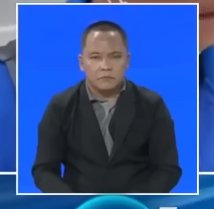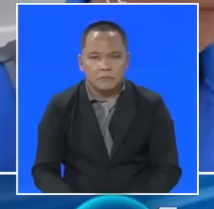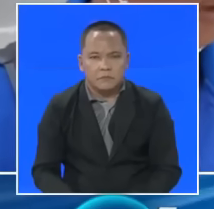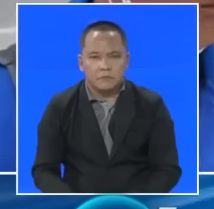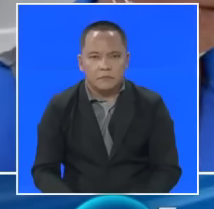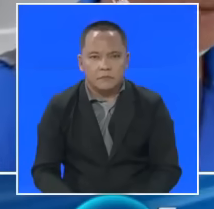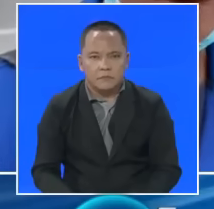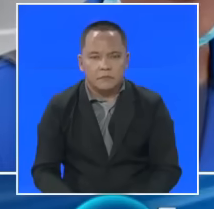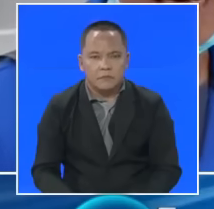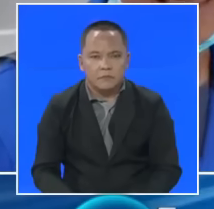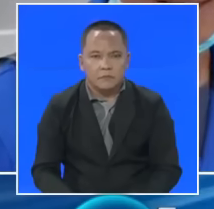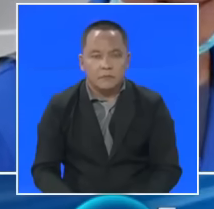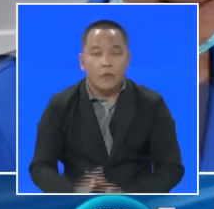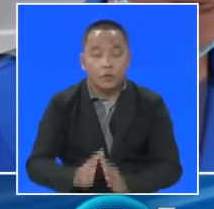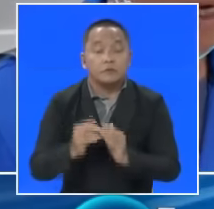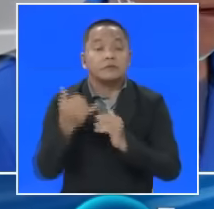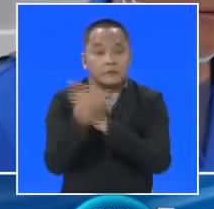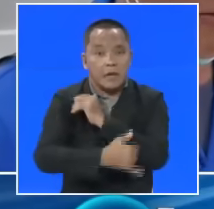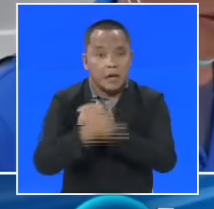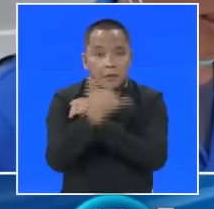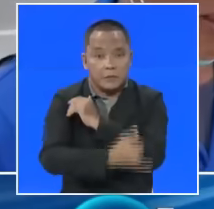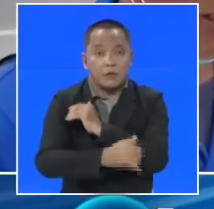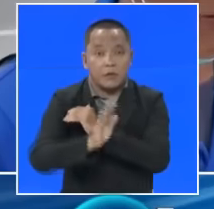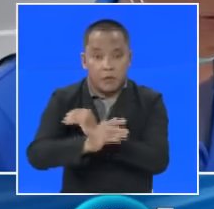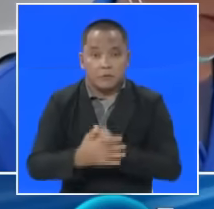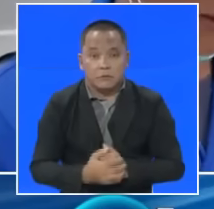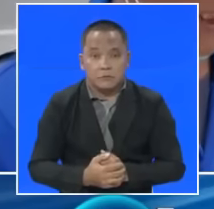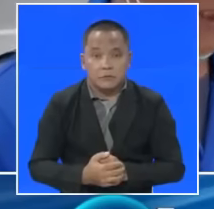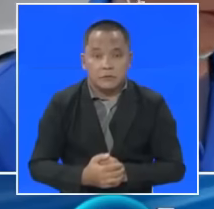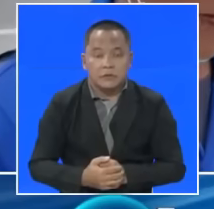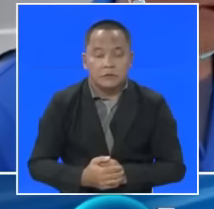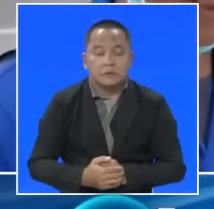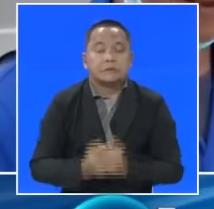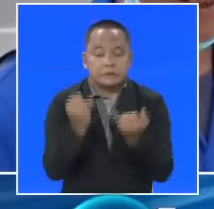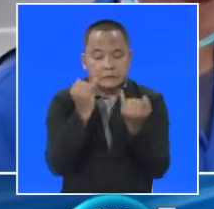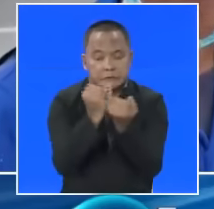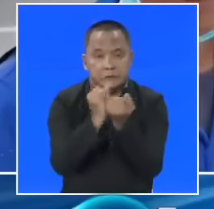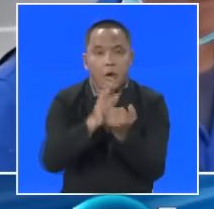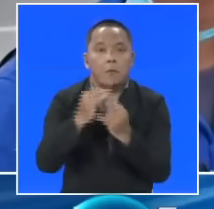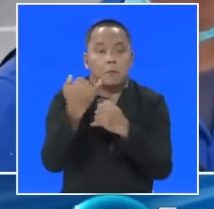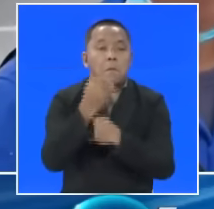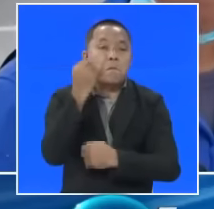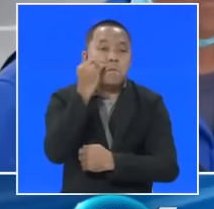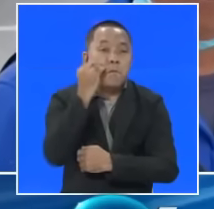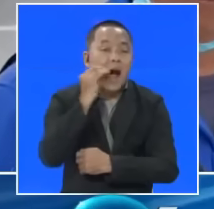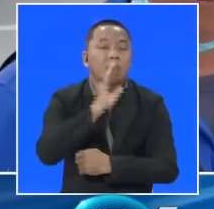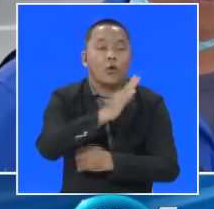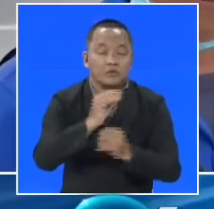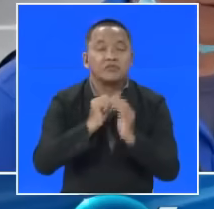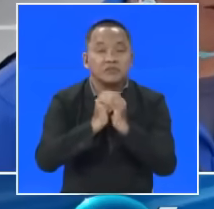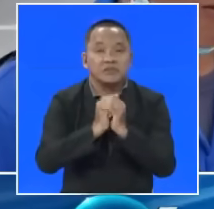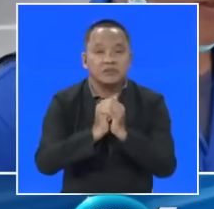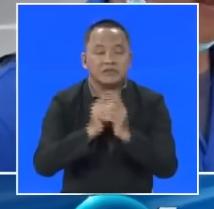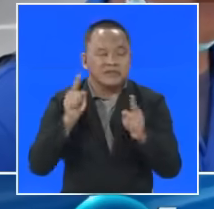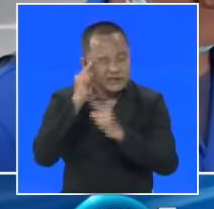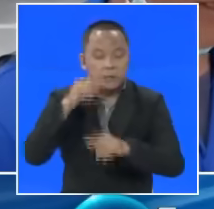แต่ที่เราพักที่โรงแรมเป็นชาวต่างชาติแล้วนิสัยของเขาเนี่ยคือบ้านเขาขับรถไม่ดีมาก